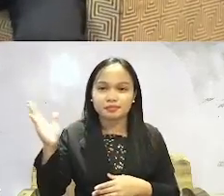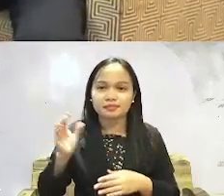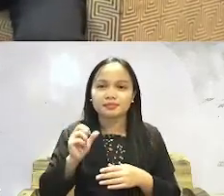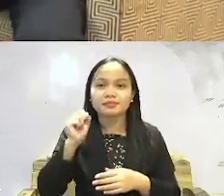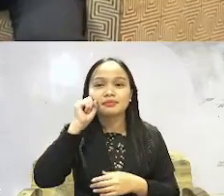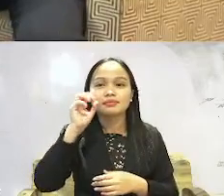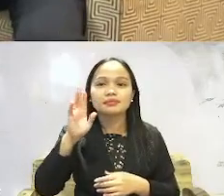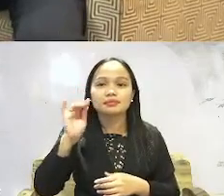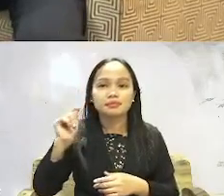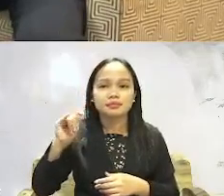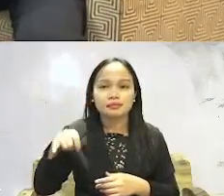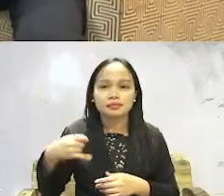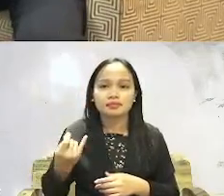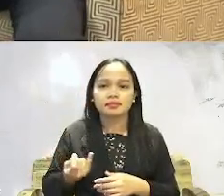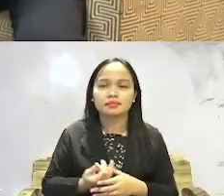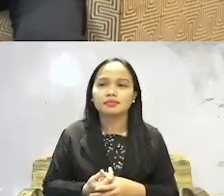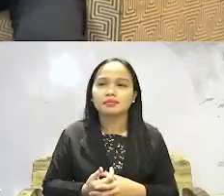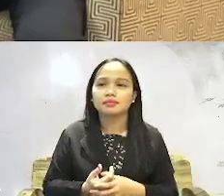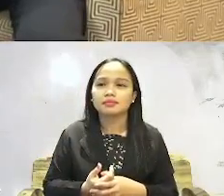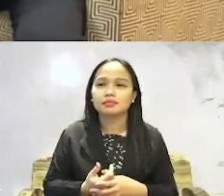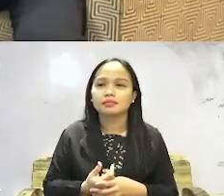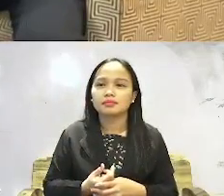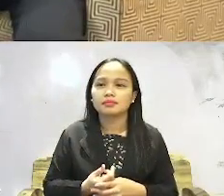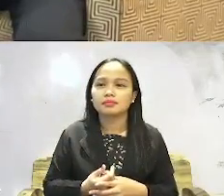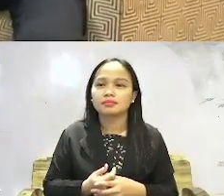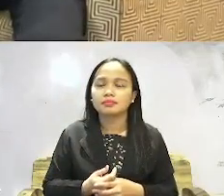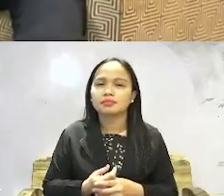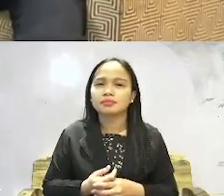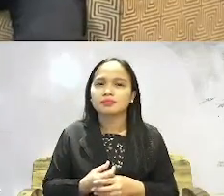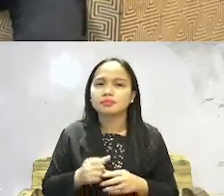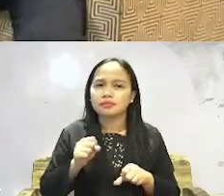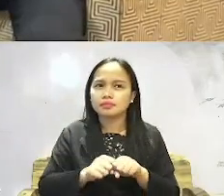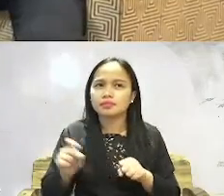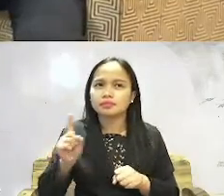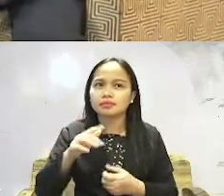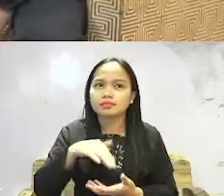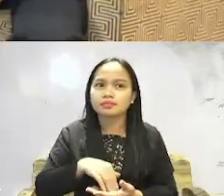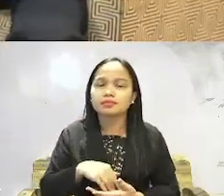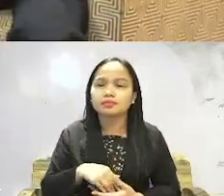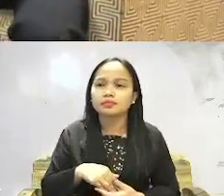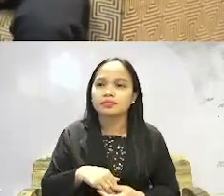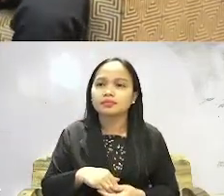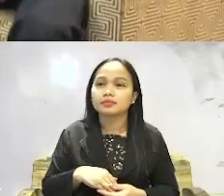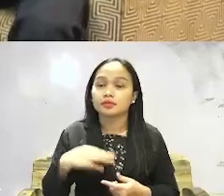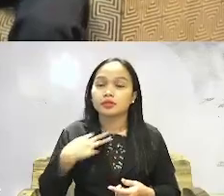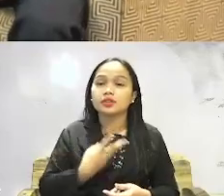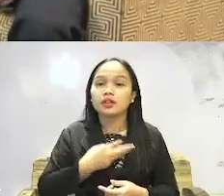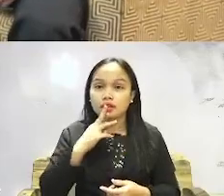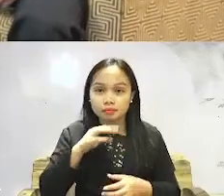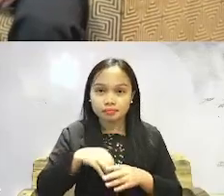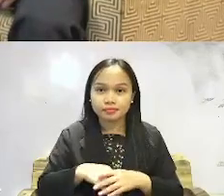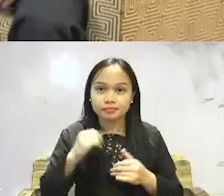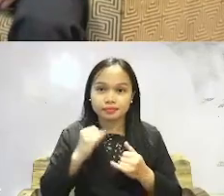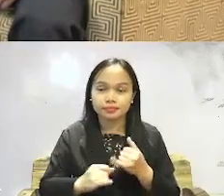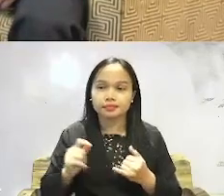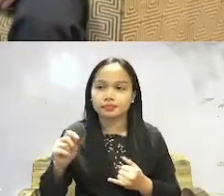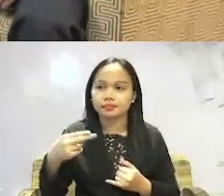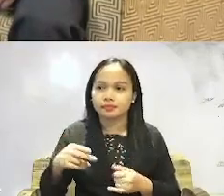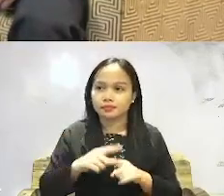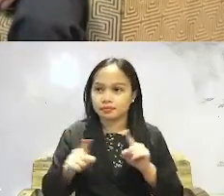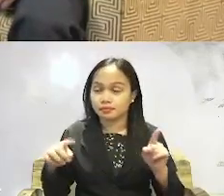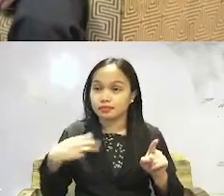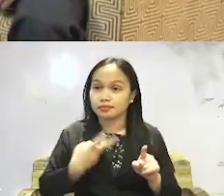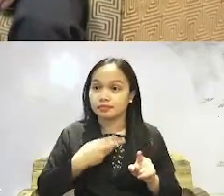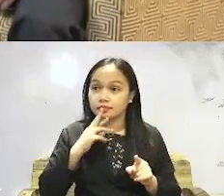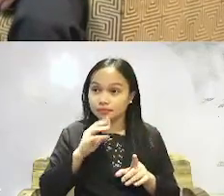TJ. Yan. Coming from your titos. Yan. Yes. Alright, anyways, again, nasa last Thursday na tayo, Sir Makis. At huling araw